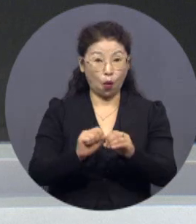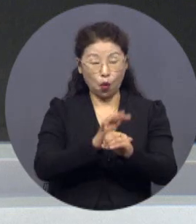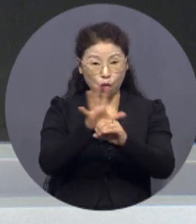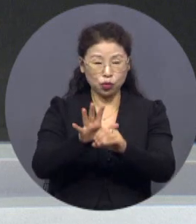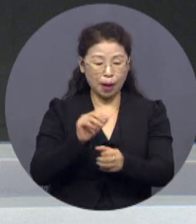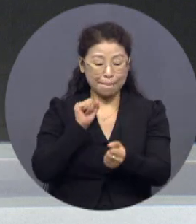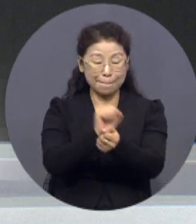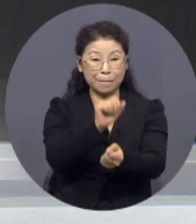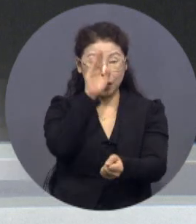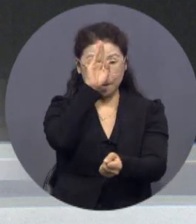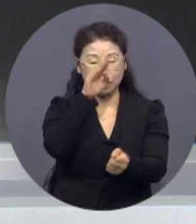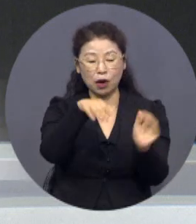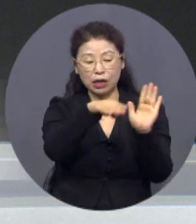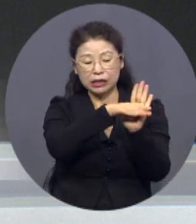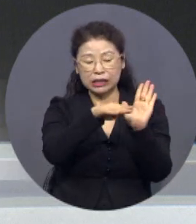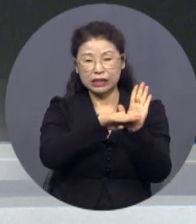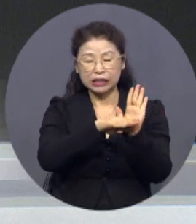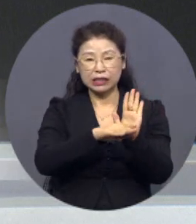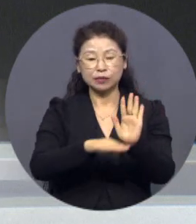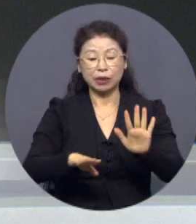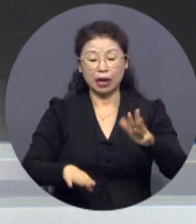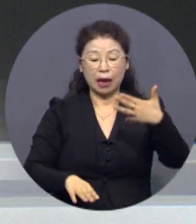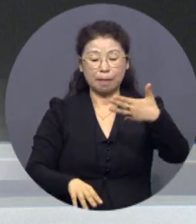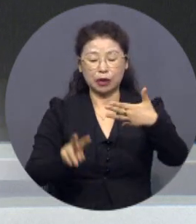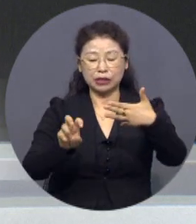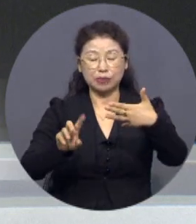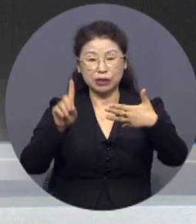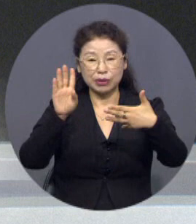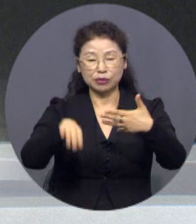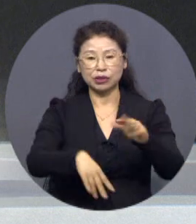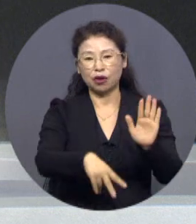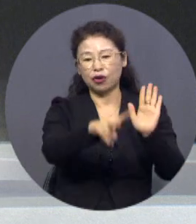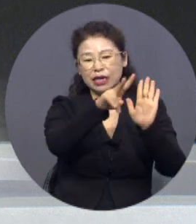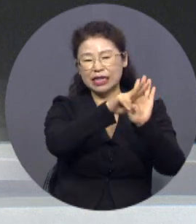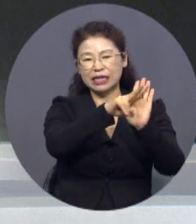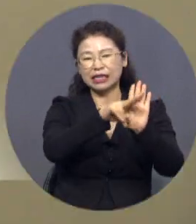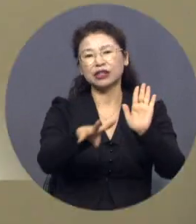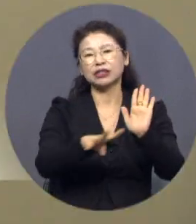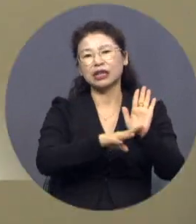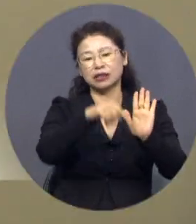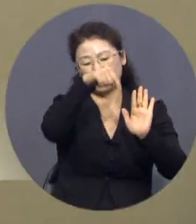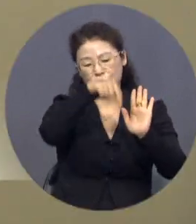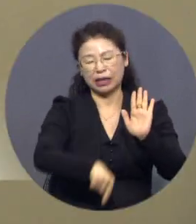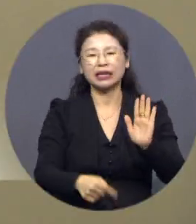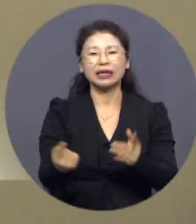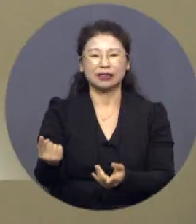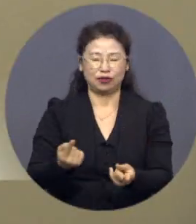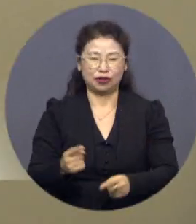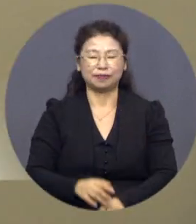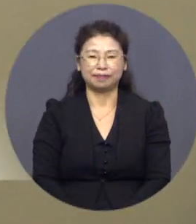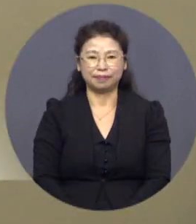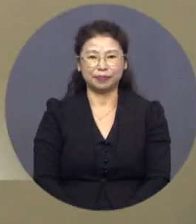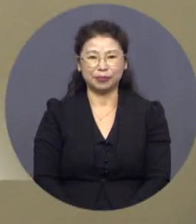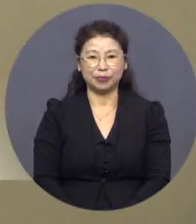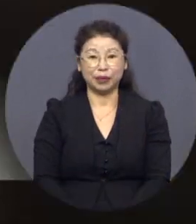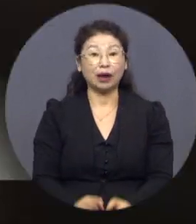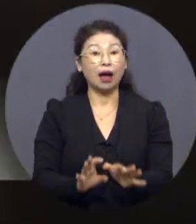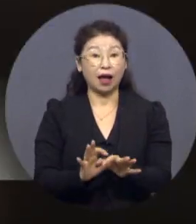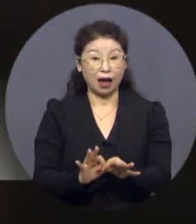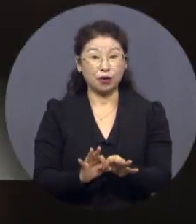코로나19 감염병 등급이 오는 31일부터 2급에서 4급으로 하향 조정됩니다 이에